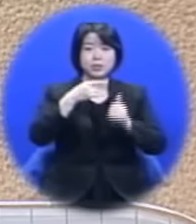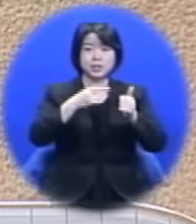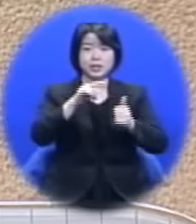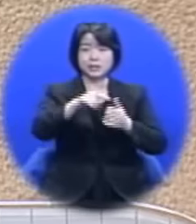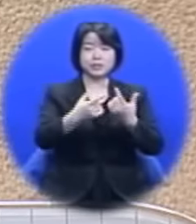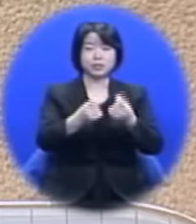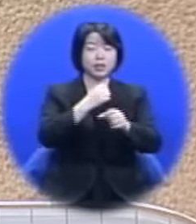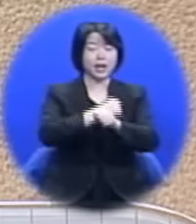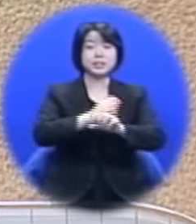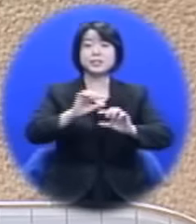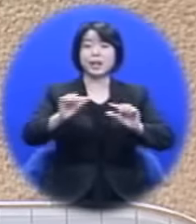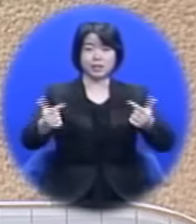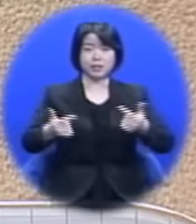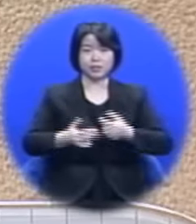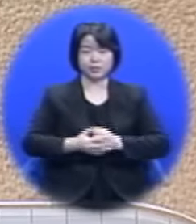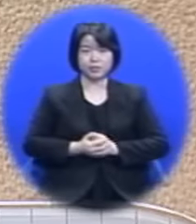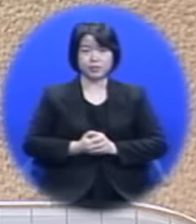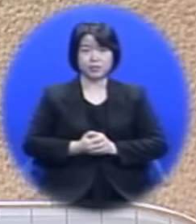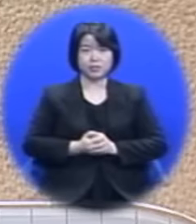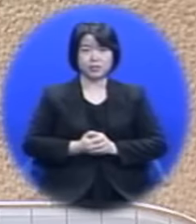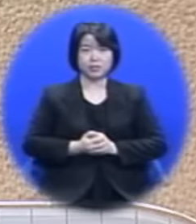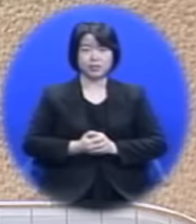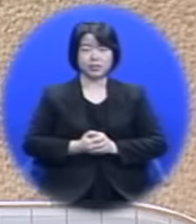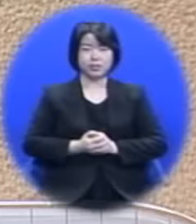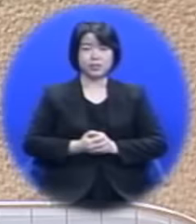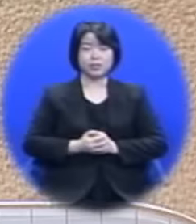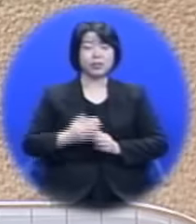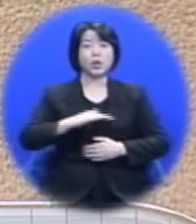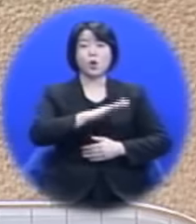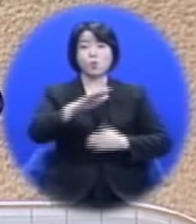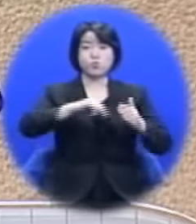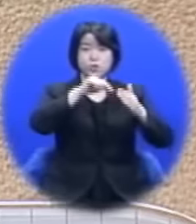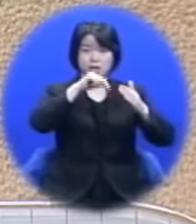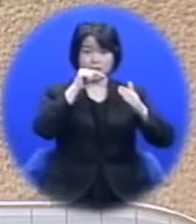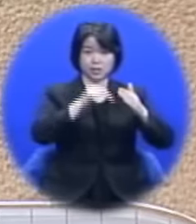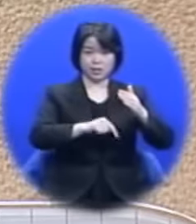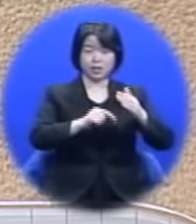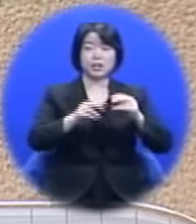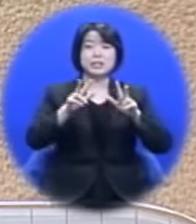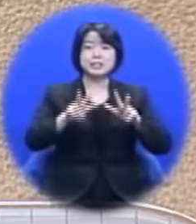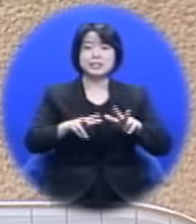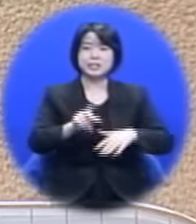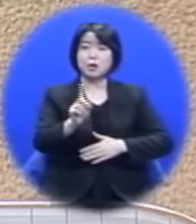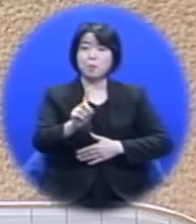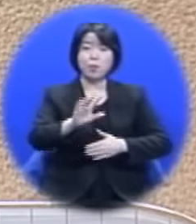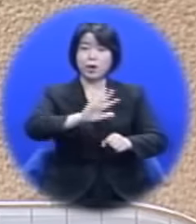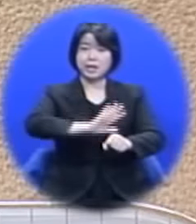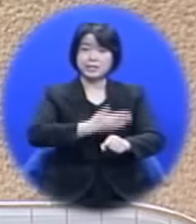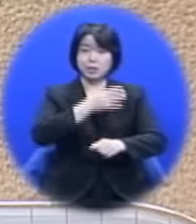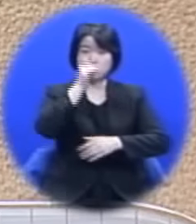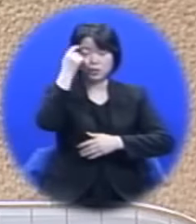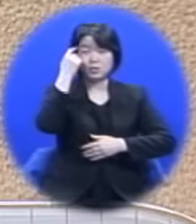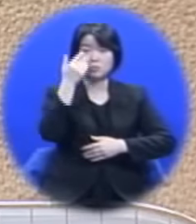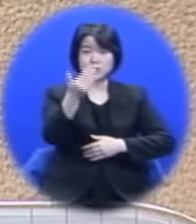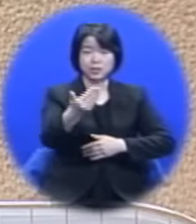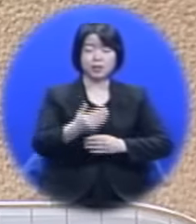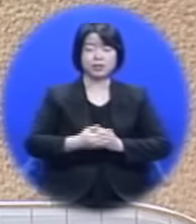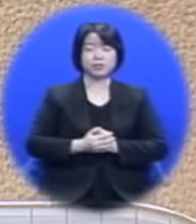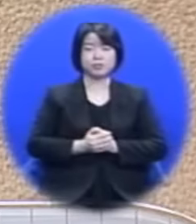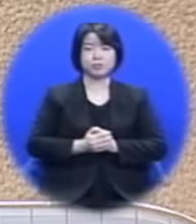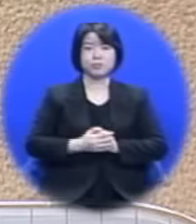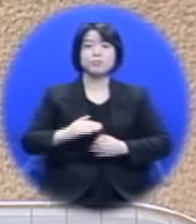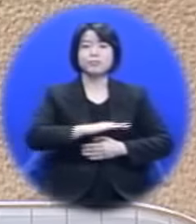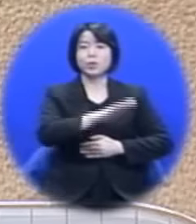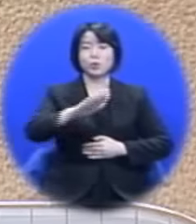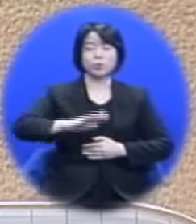안 하는 거예요네 우리 안에 지금 뭐가 잘못된 거죠